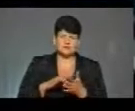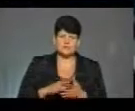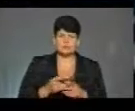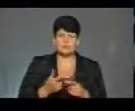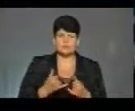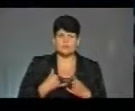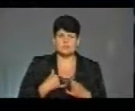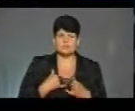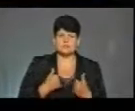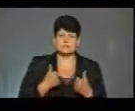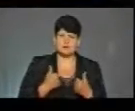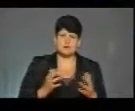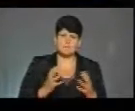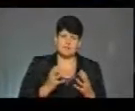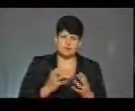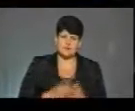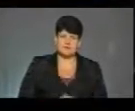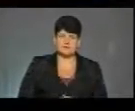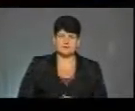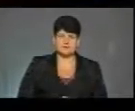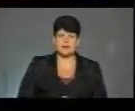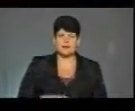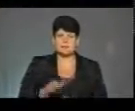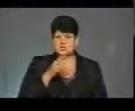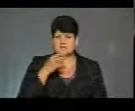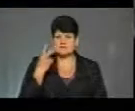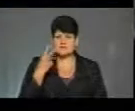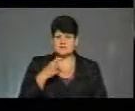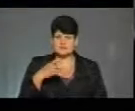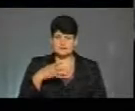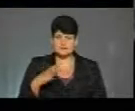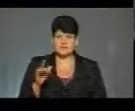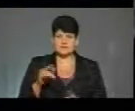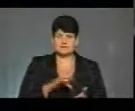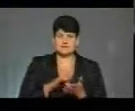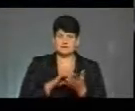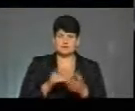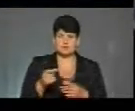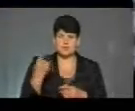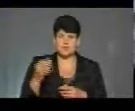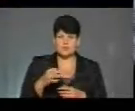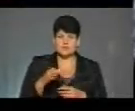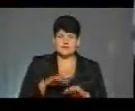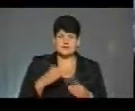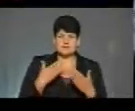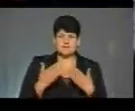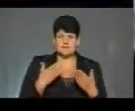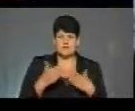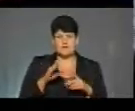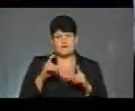дуже гарно і добре піклувалися. Під час 20-хвилинної мандрівки Тернопільським озером на теплоході діти